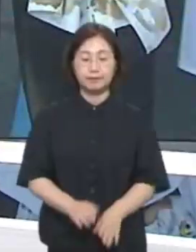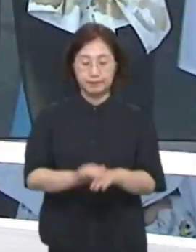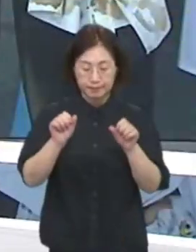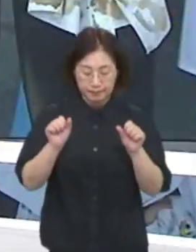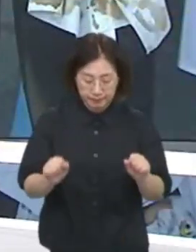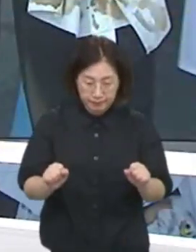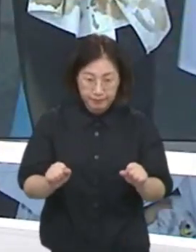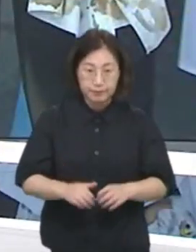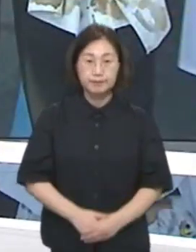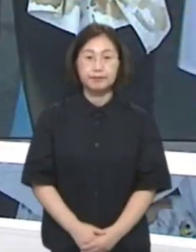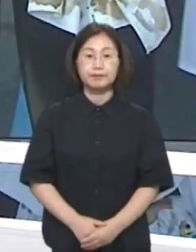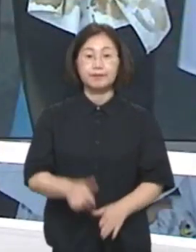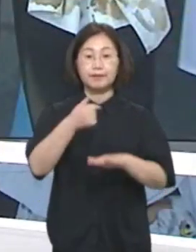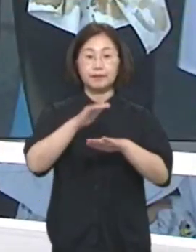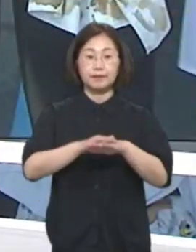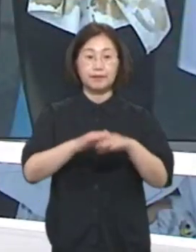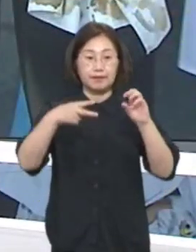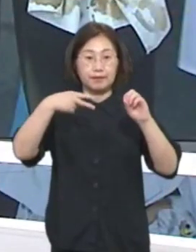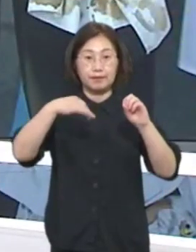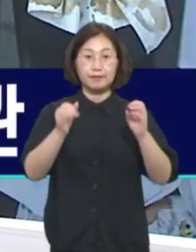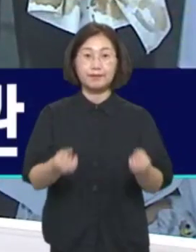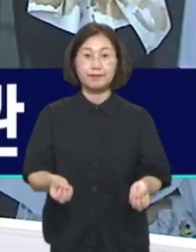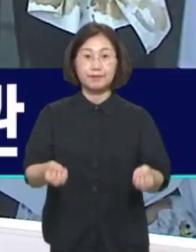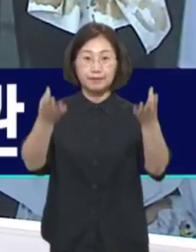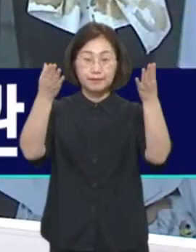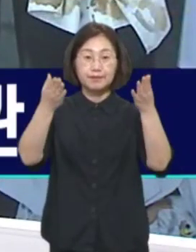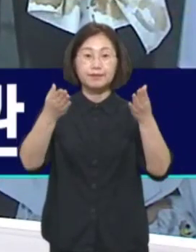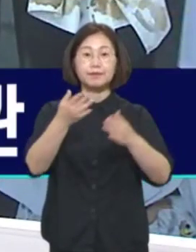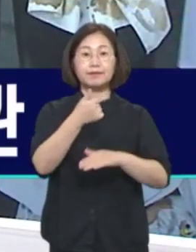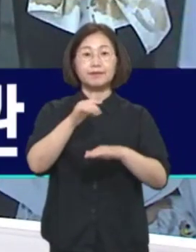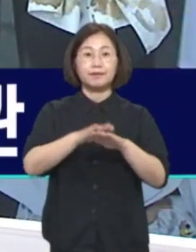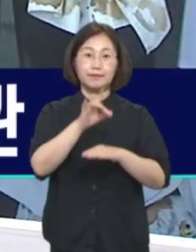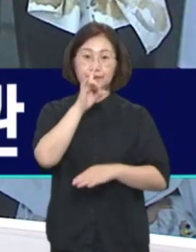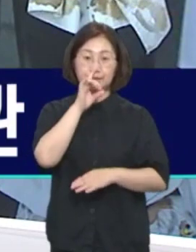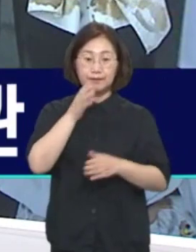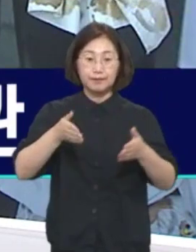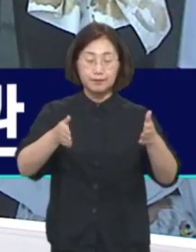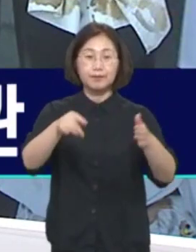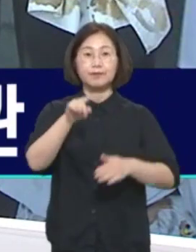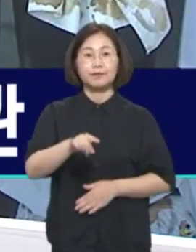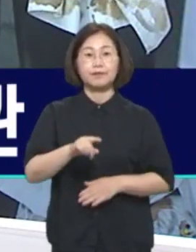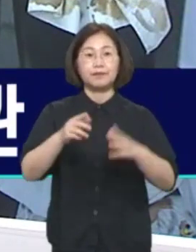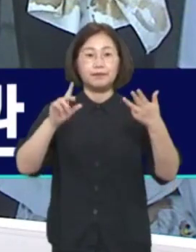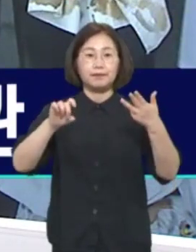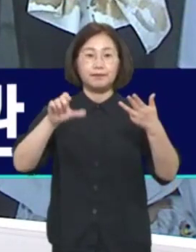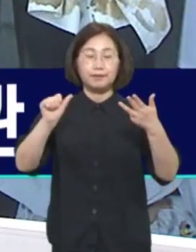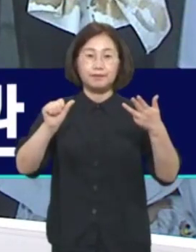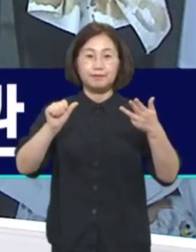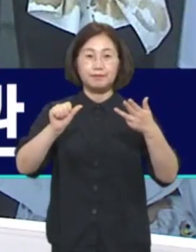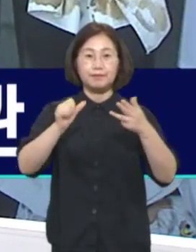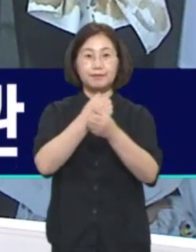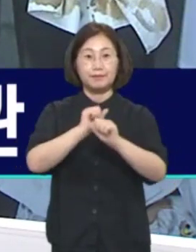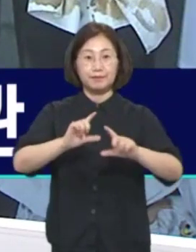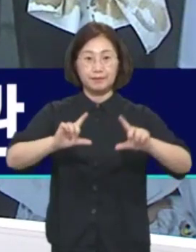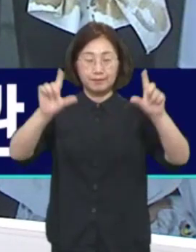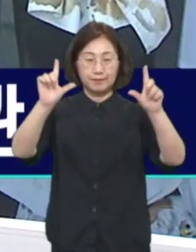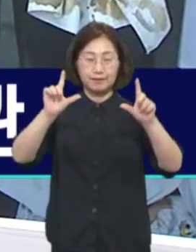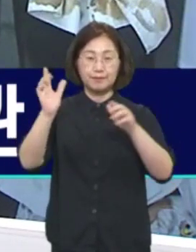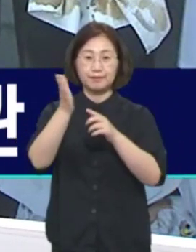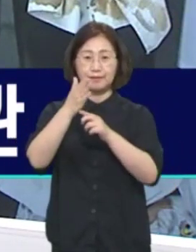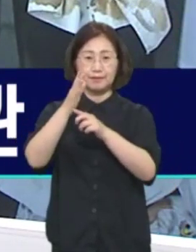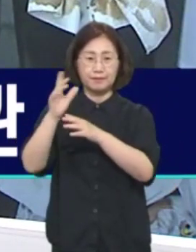여러분 안녕하십니까? 대전 영시축제가 열리고 있는 대전 중앙로 일원이 광복절을 맞아 태극기로 물들었습니다. 개막